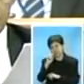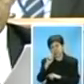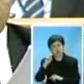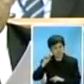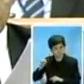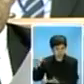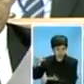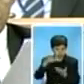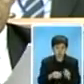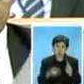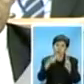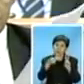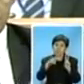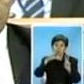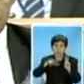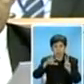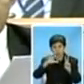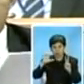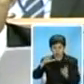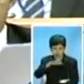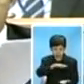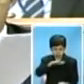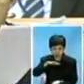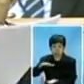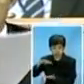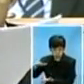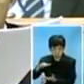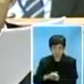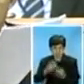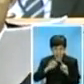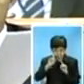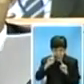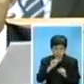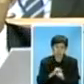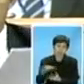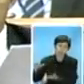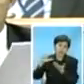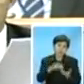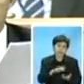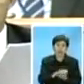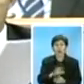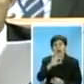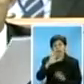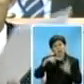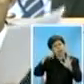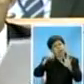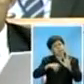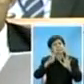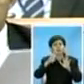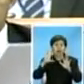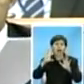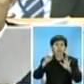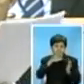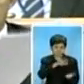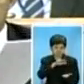สั่งจำนวน 23,500 ถุงครั้งที่1เนี่ยเขาส่งได้แค่ 5,750